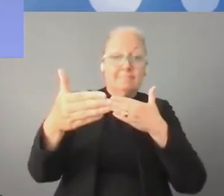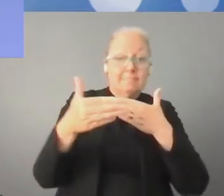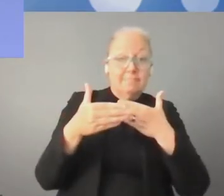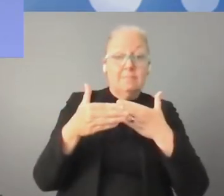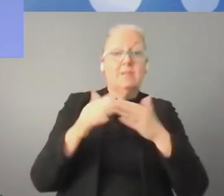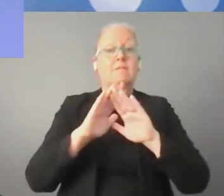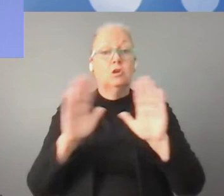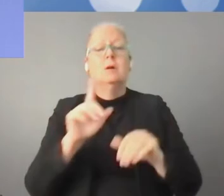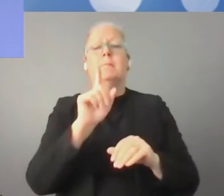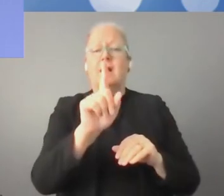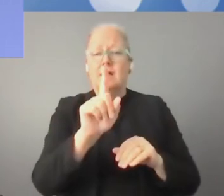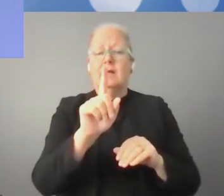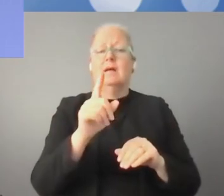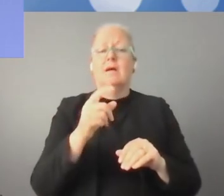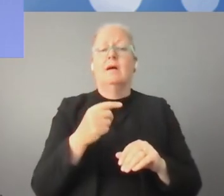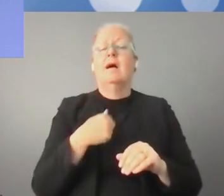journée qui a eu lieu hier.